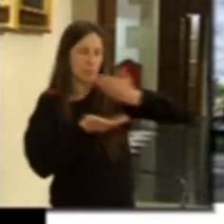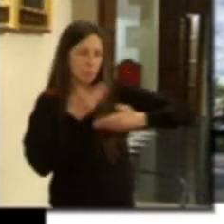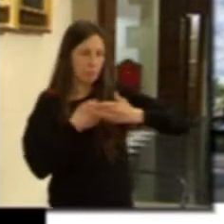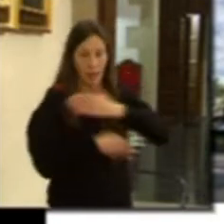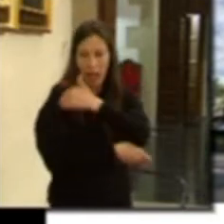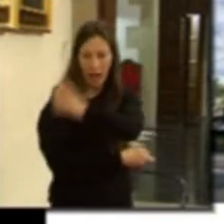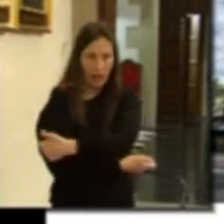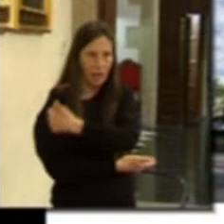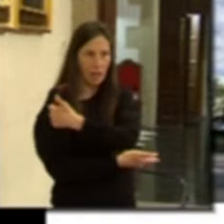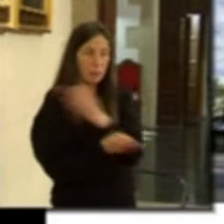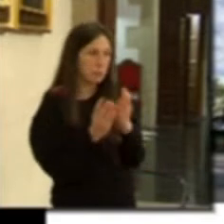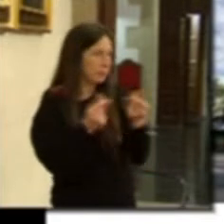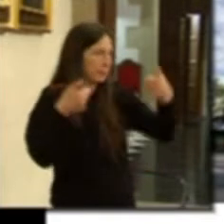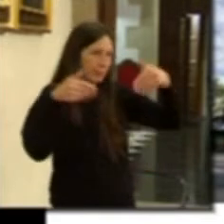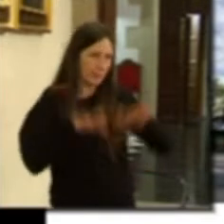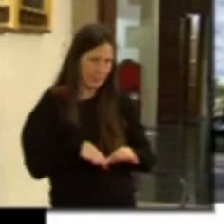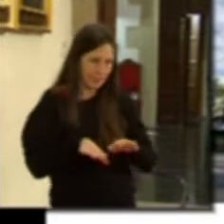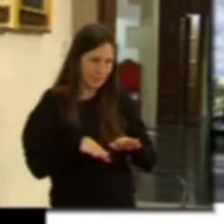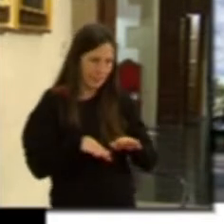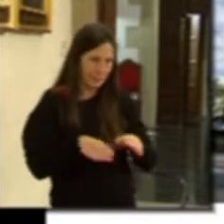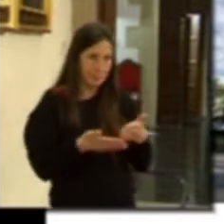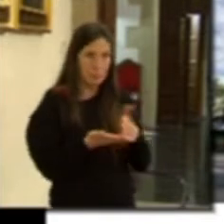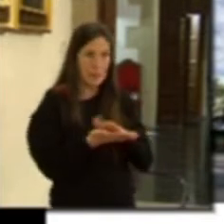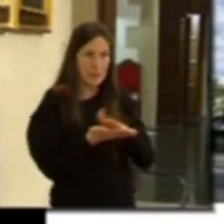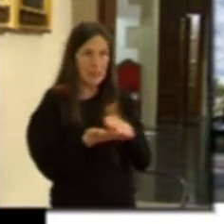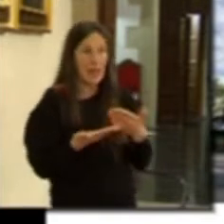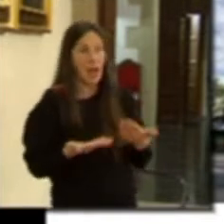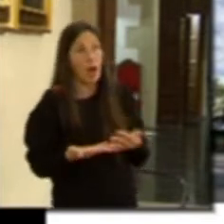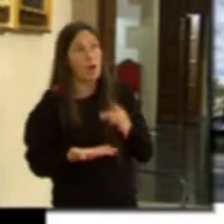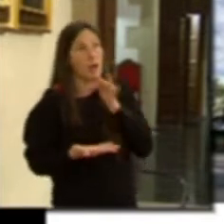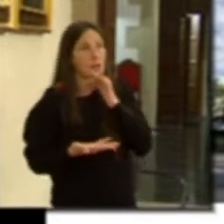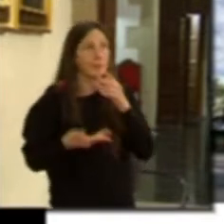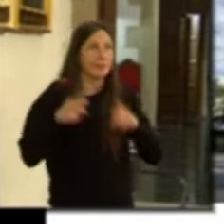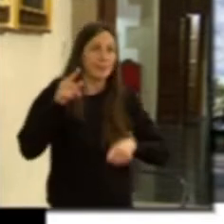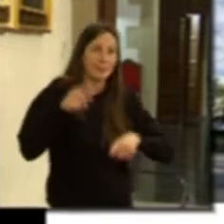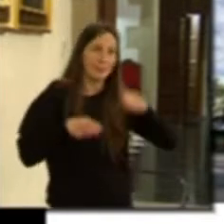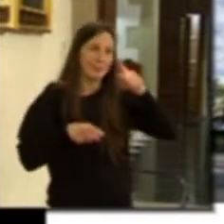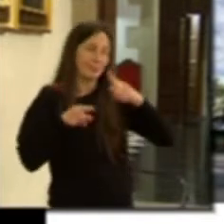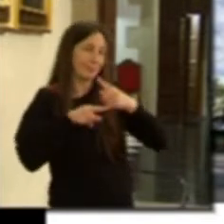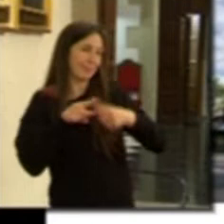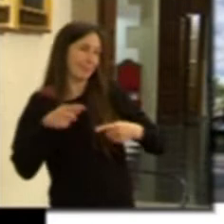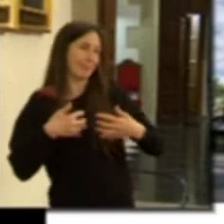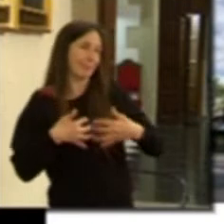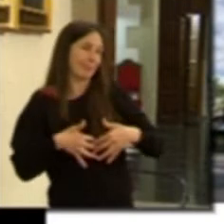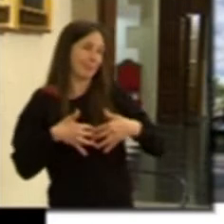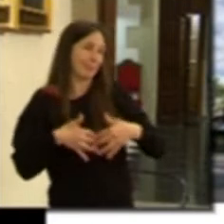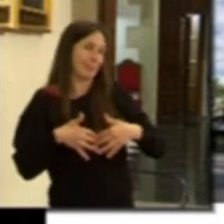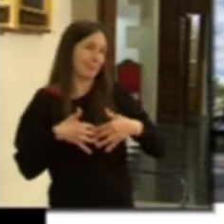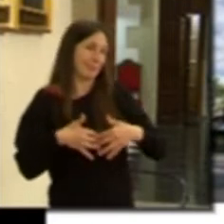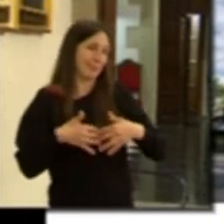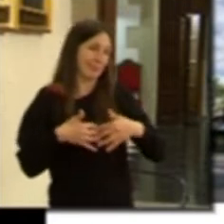uns mesos del tot, i ara, bueno, diguem que estem en una activitat,